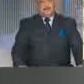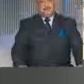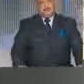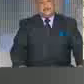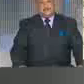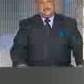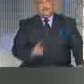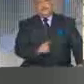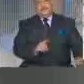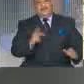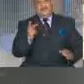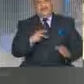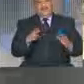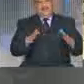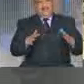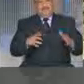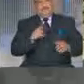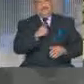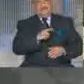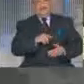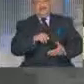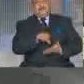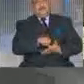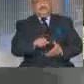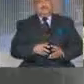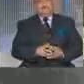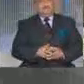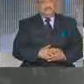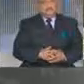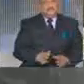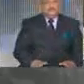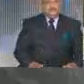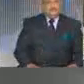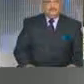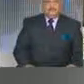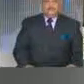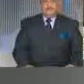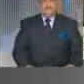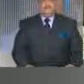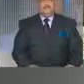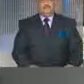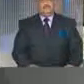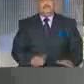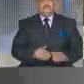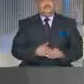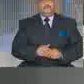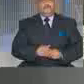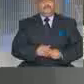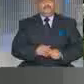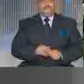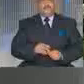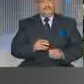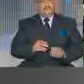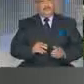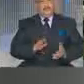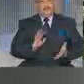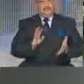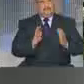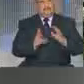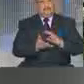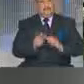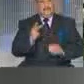مخزون تراثي ثري ومتنوع وكنوز مهمة في مجال التراث المادي واللامادي تزخر بها ولاية